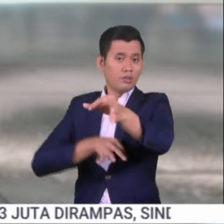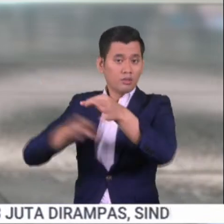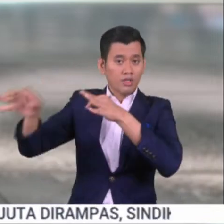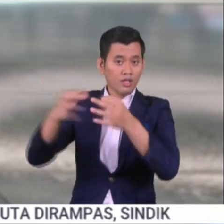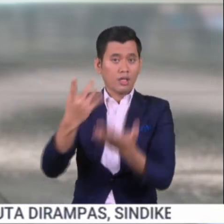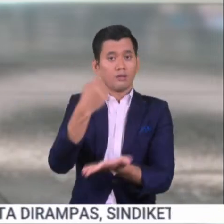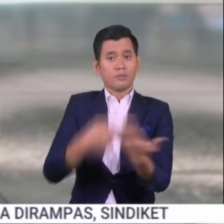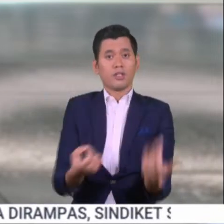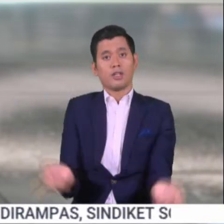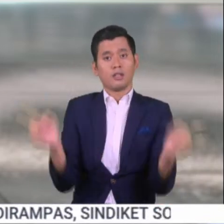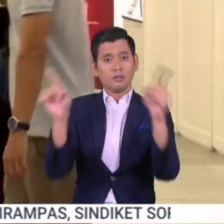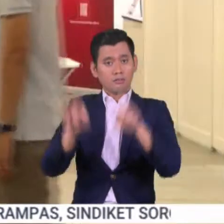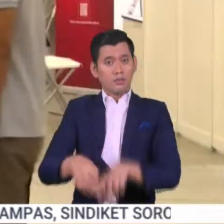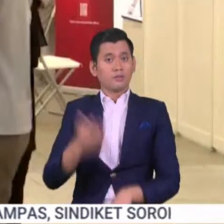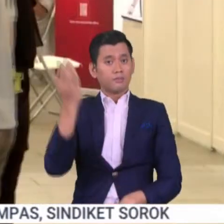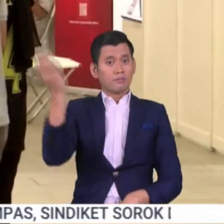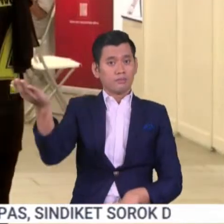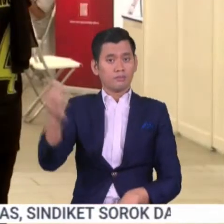di sana?